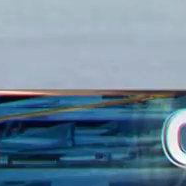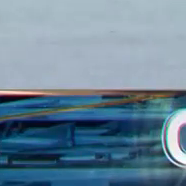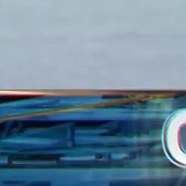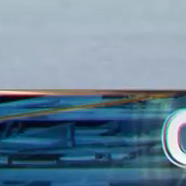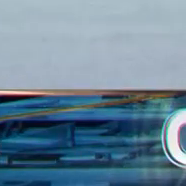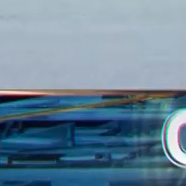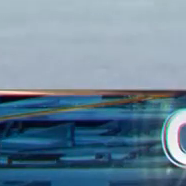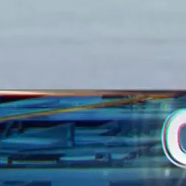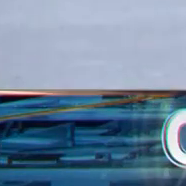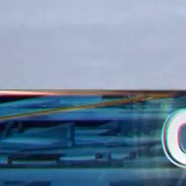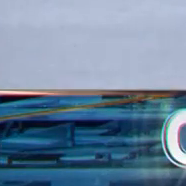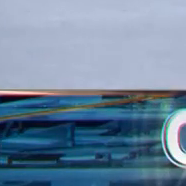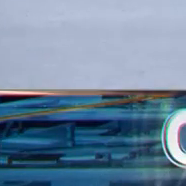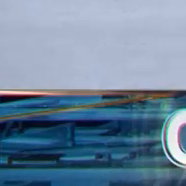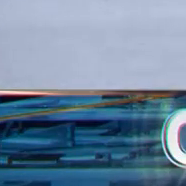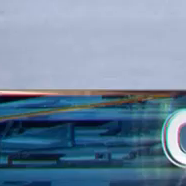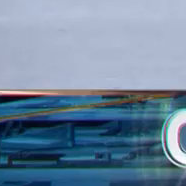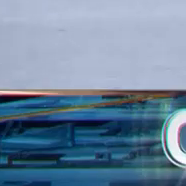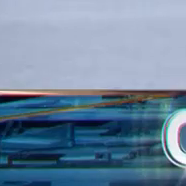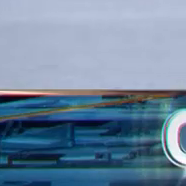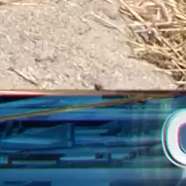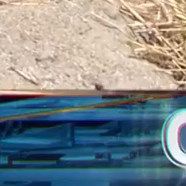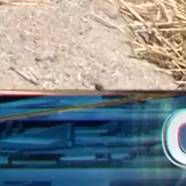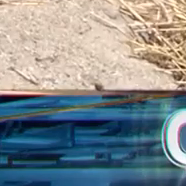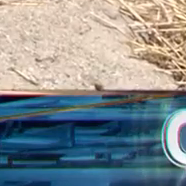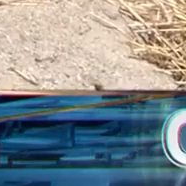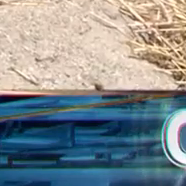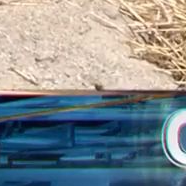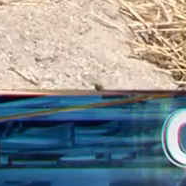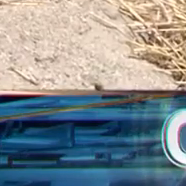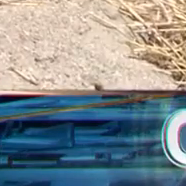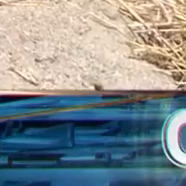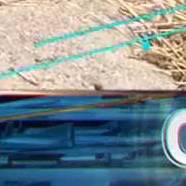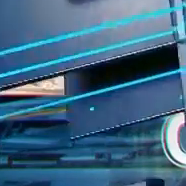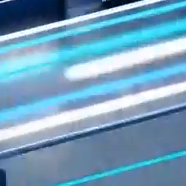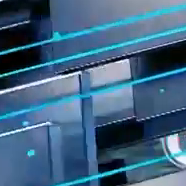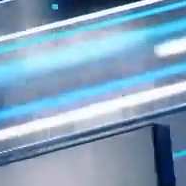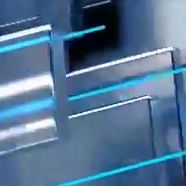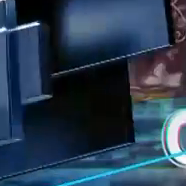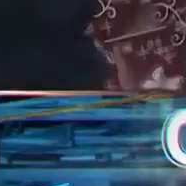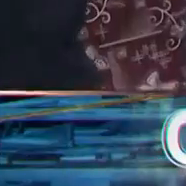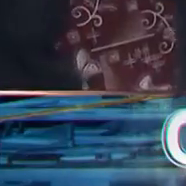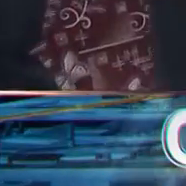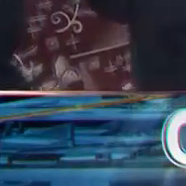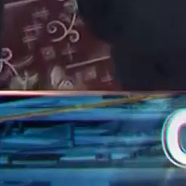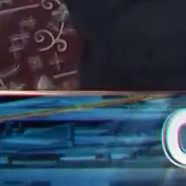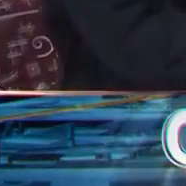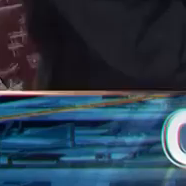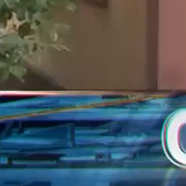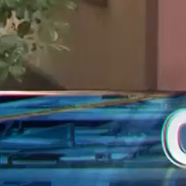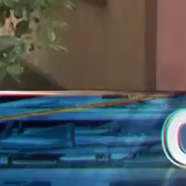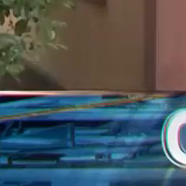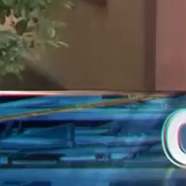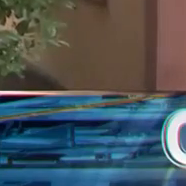чтобы жили лебеди, и рыба, и раки. В области идет акция «Чистые водоемы». Ракет в помощь. В